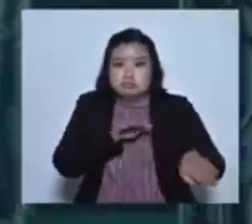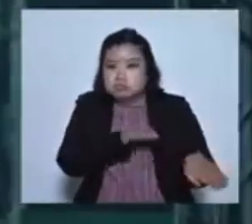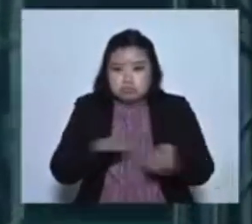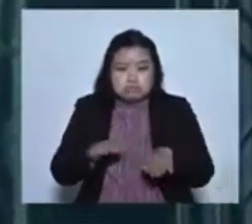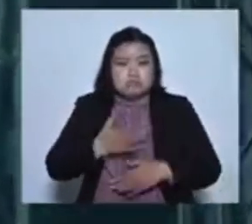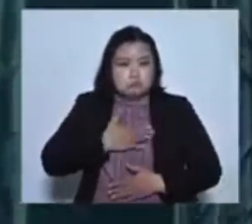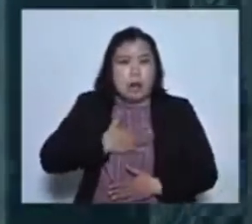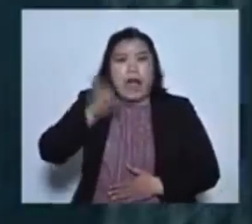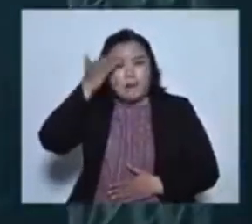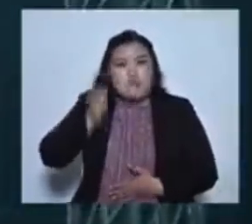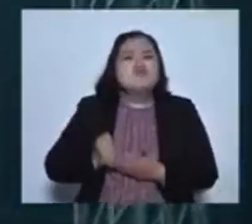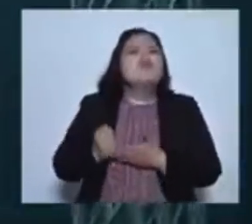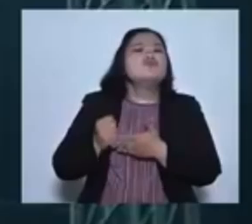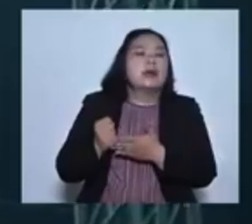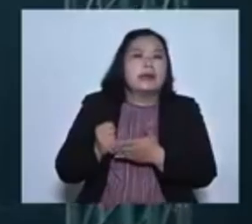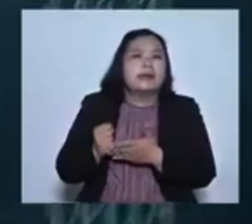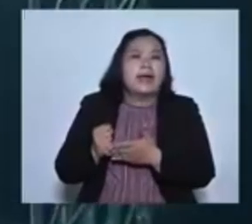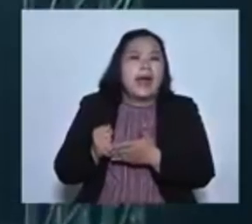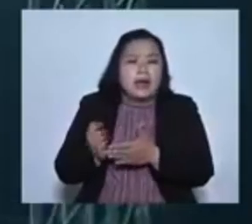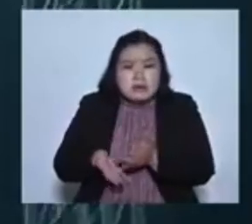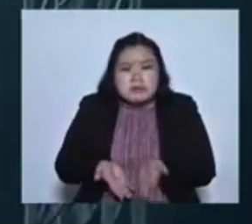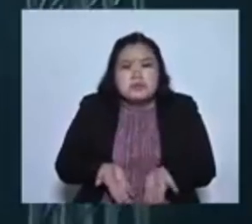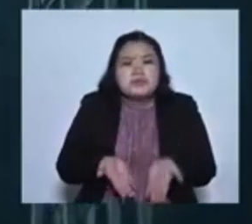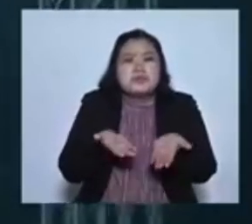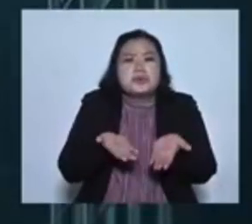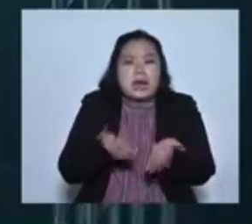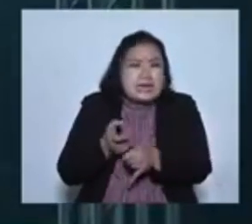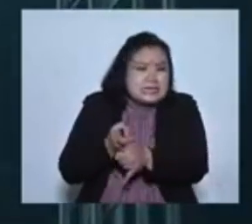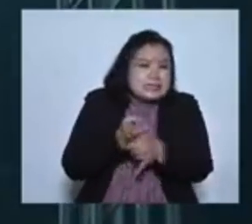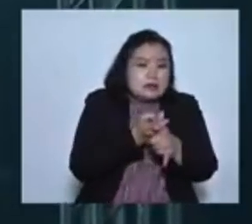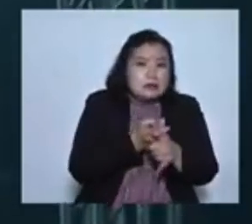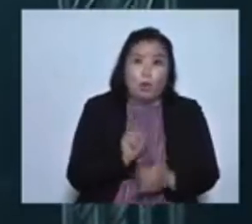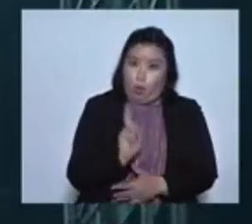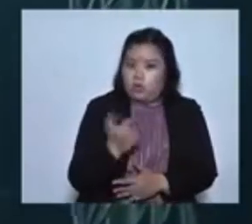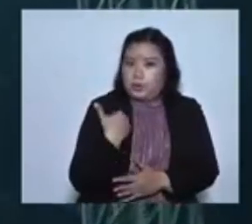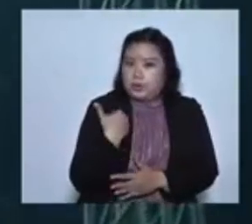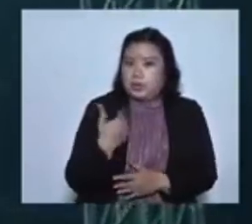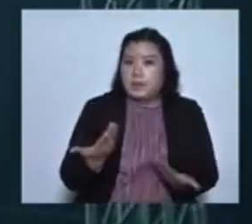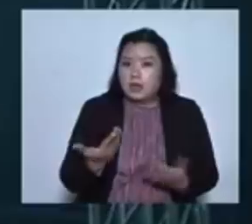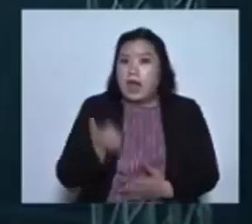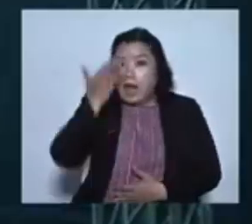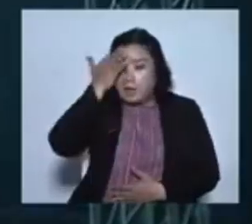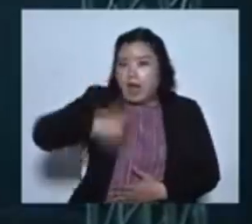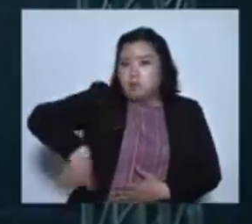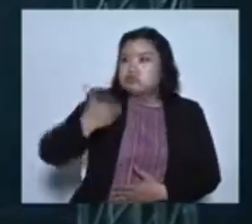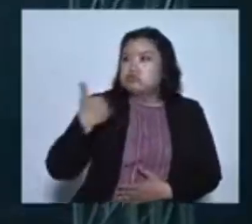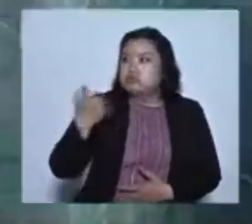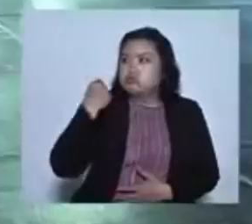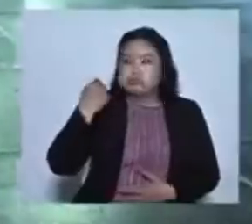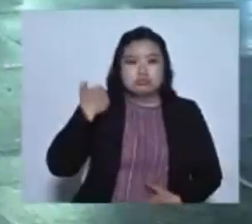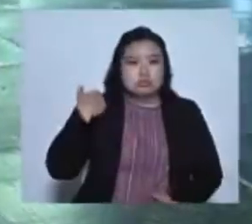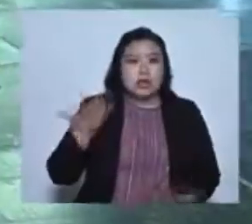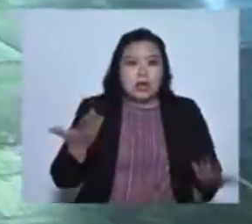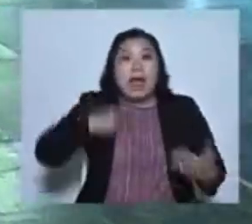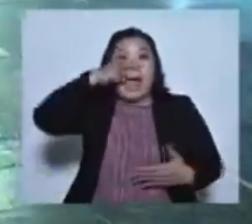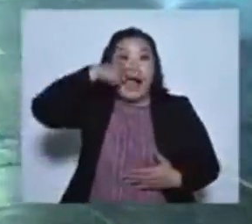พยุงกันไปลากกันไปเข็นกันไปก็ต้องทำเพราะว่าเรามีศักยภาพมากมาย